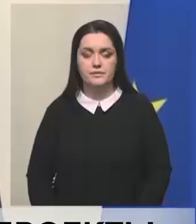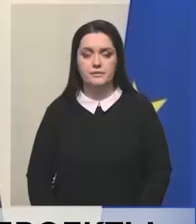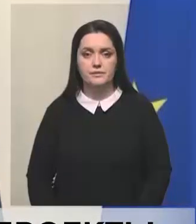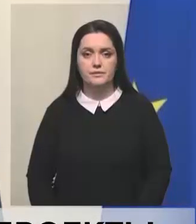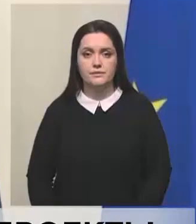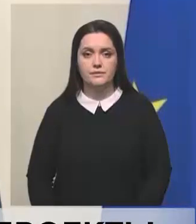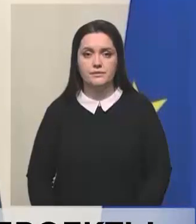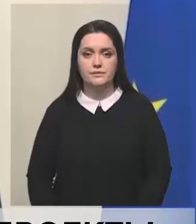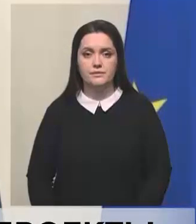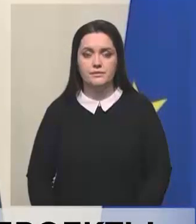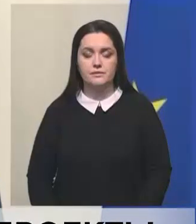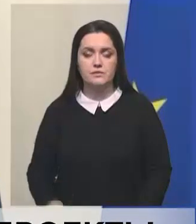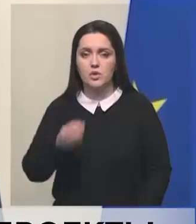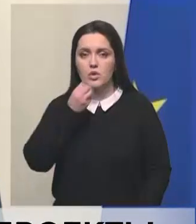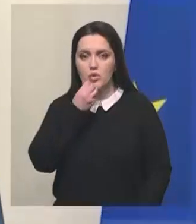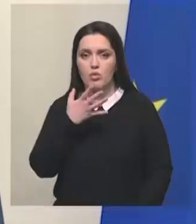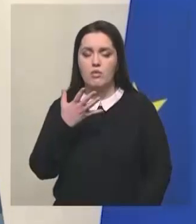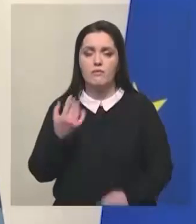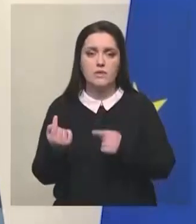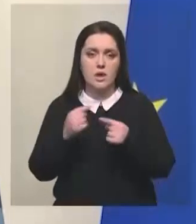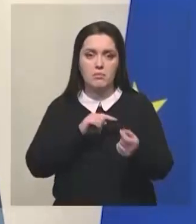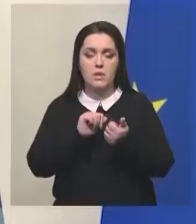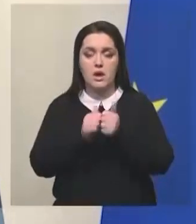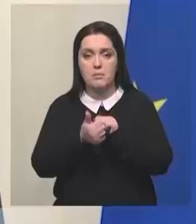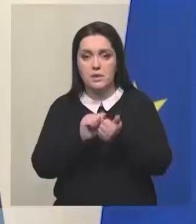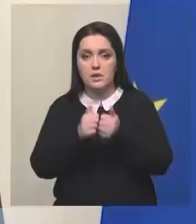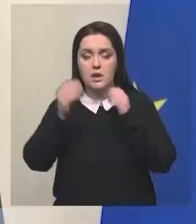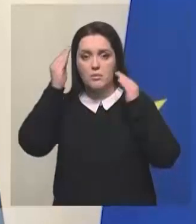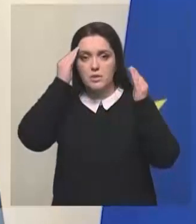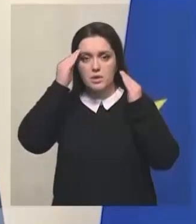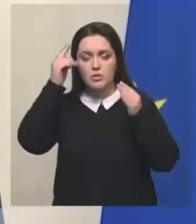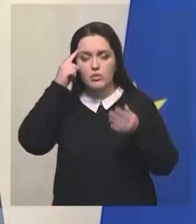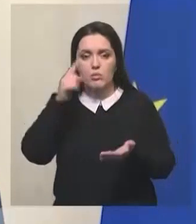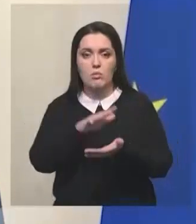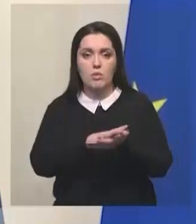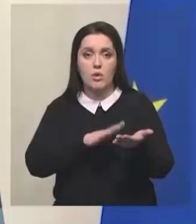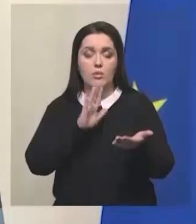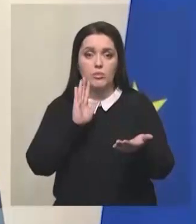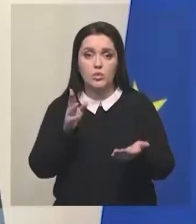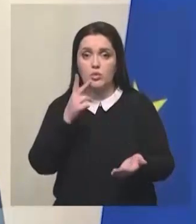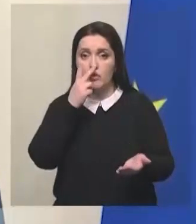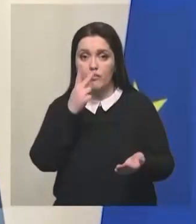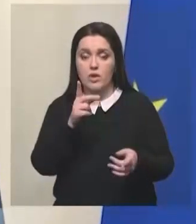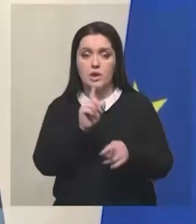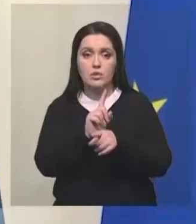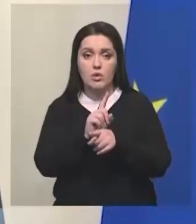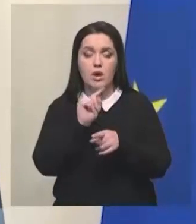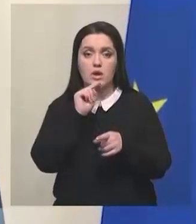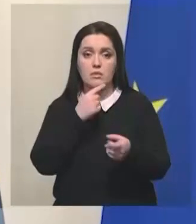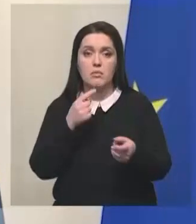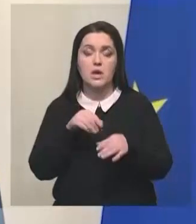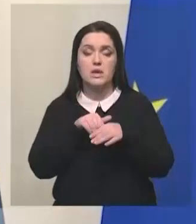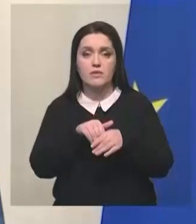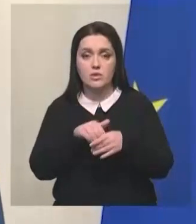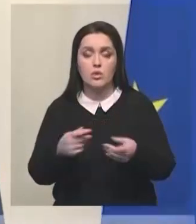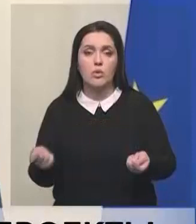Был хороший взаимный обмен мнениями. Я думаю, данную практику мы продолжим, так как вы видите, не только экономические инвестиционные управления, но и мы занимаемся